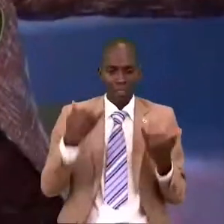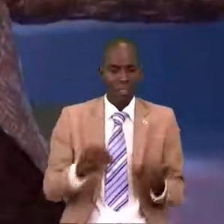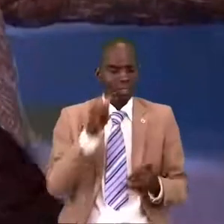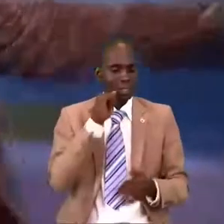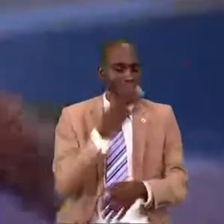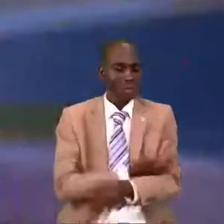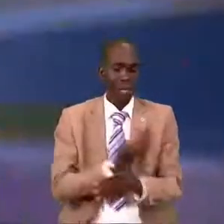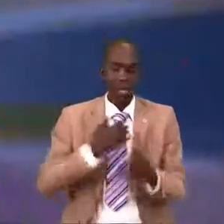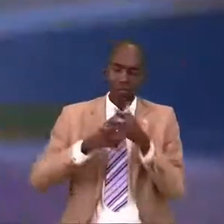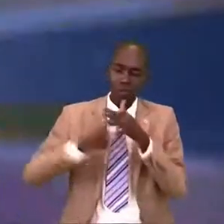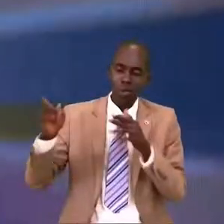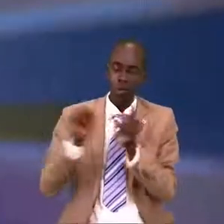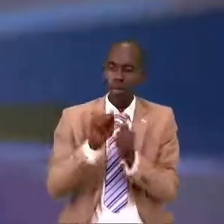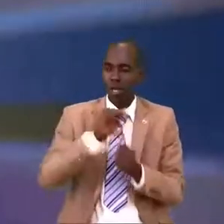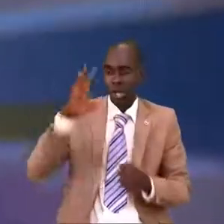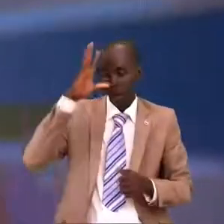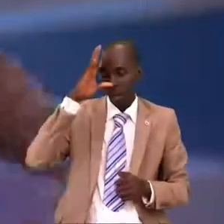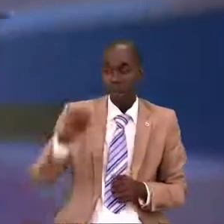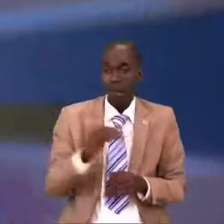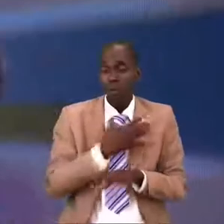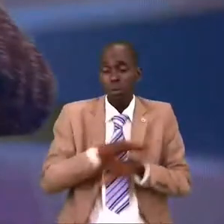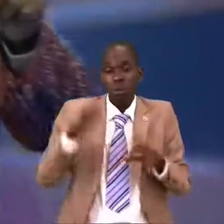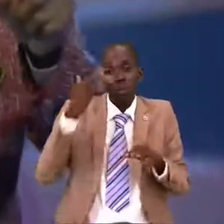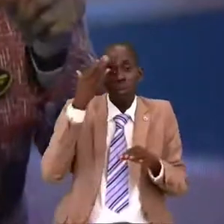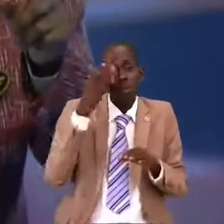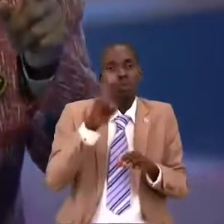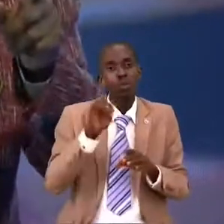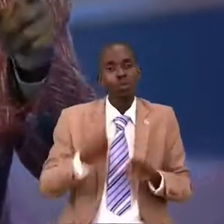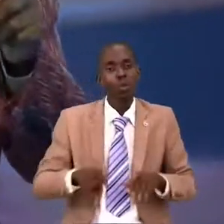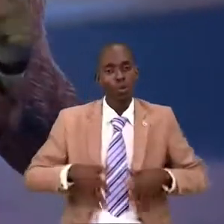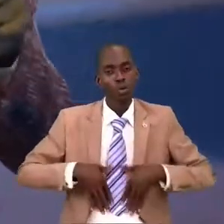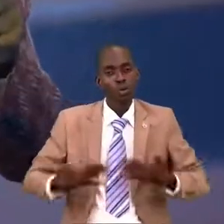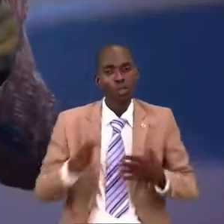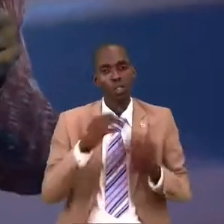autres, horizontalement ici et verticalement comme ça.